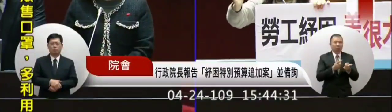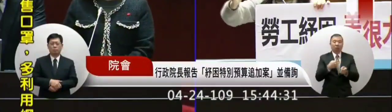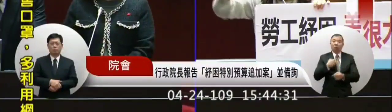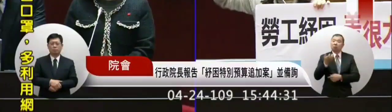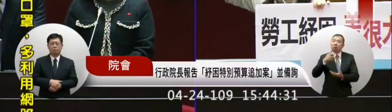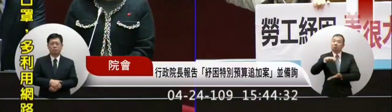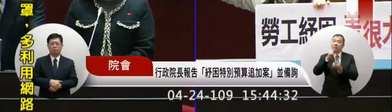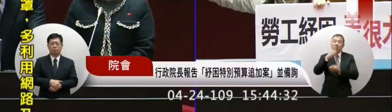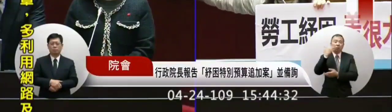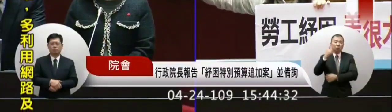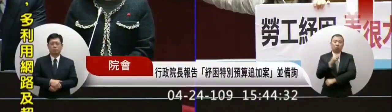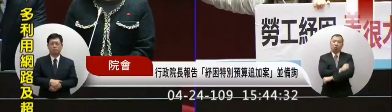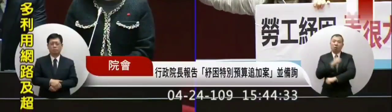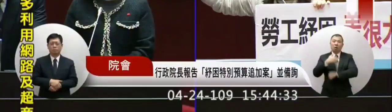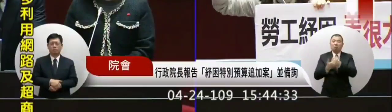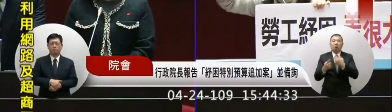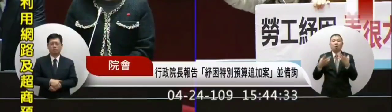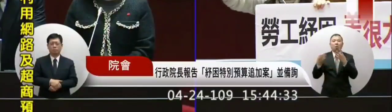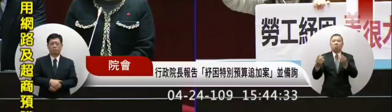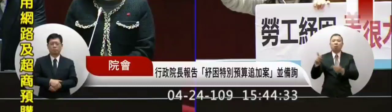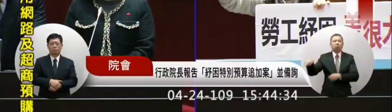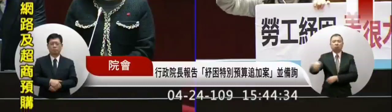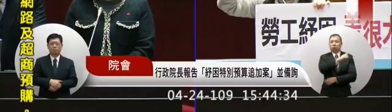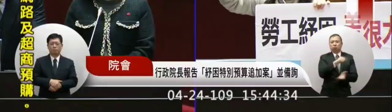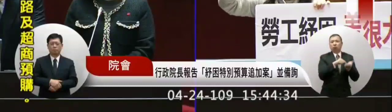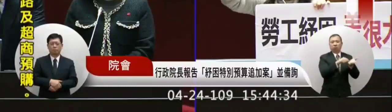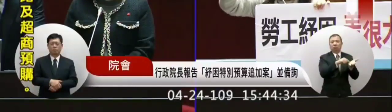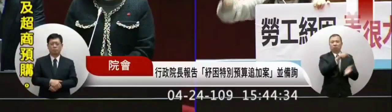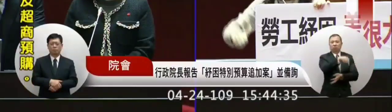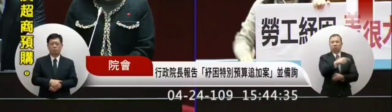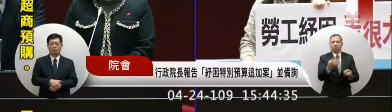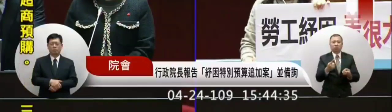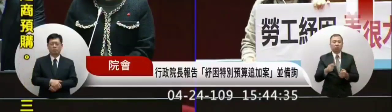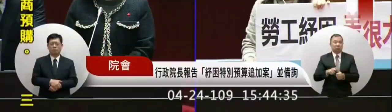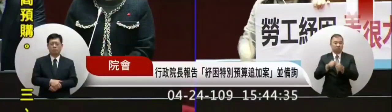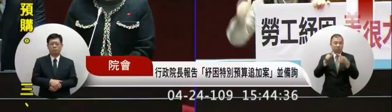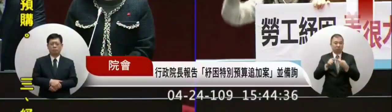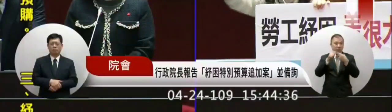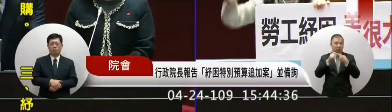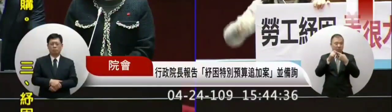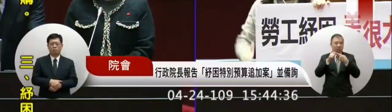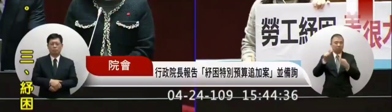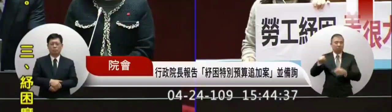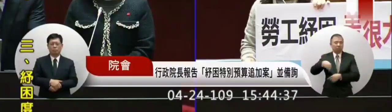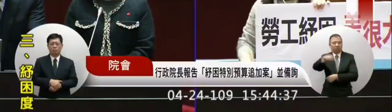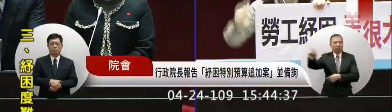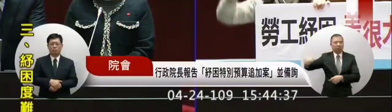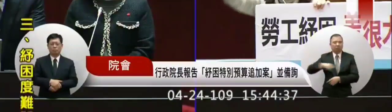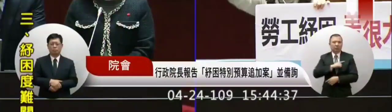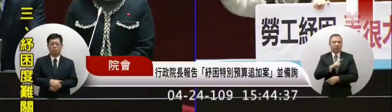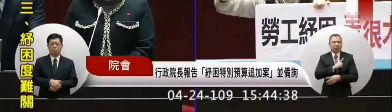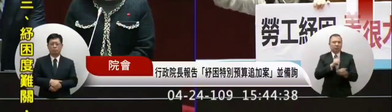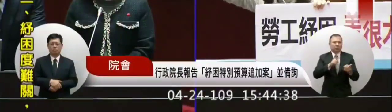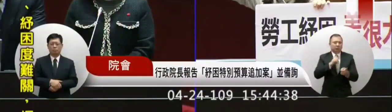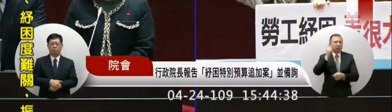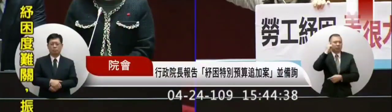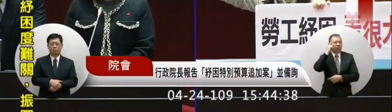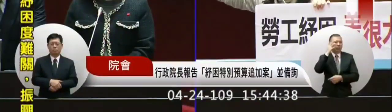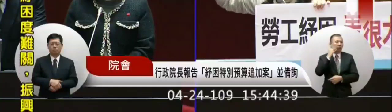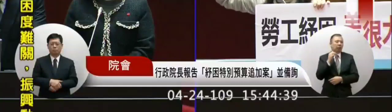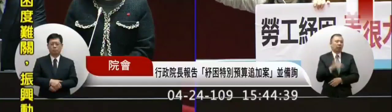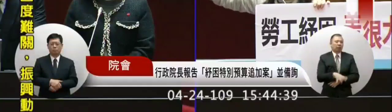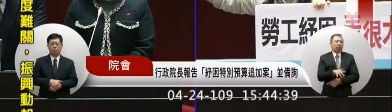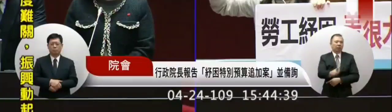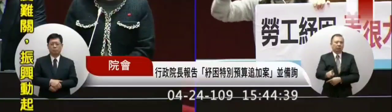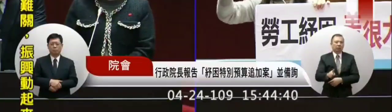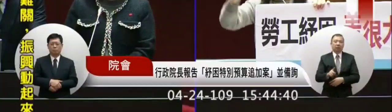有拿到劳保的都去走这个卫福部，第一个对于劳工的尊严来说是一个伤害，第二个这